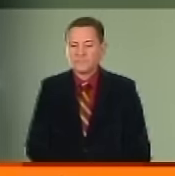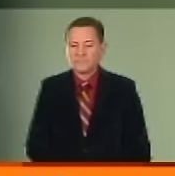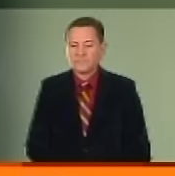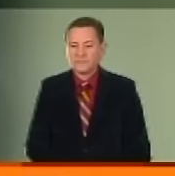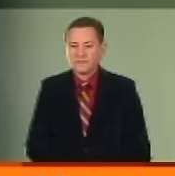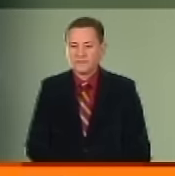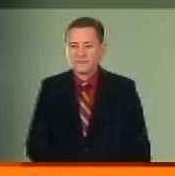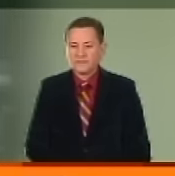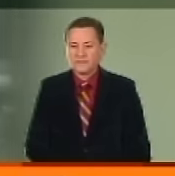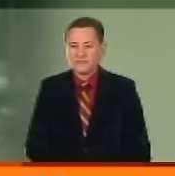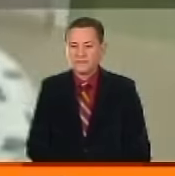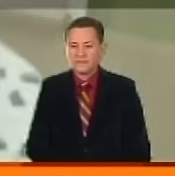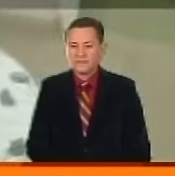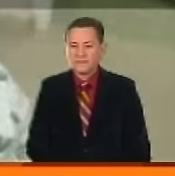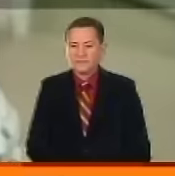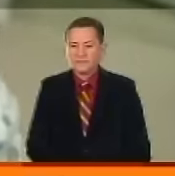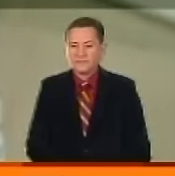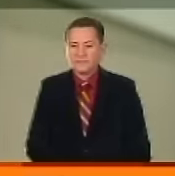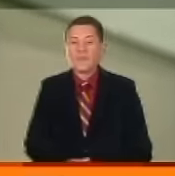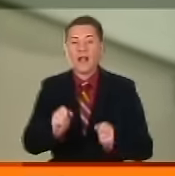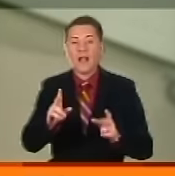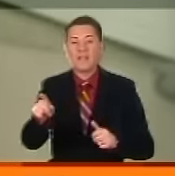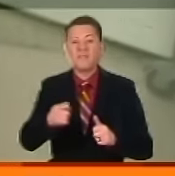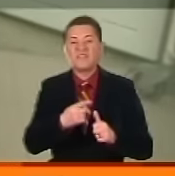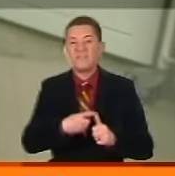Батіма. Скажи, як звати тебе?